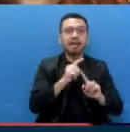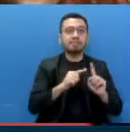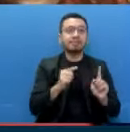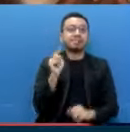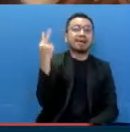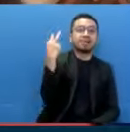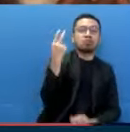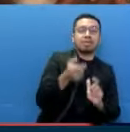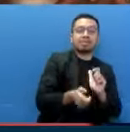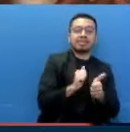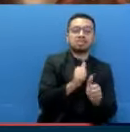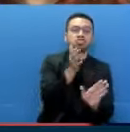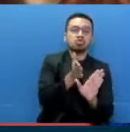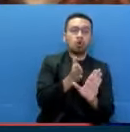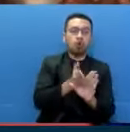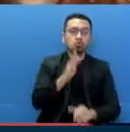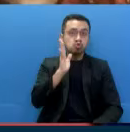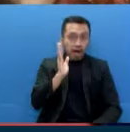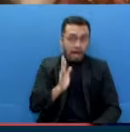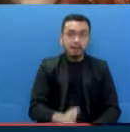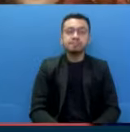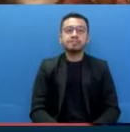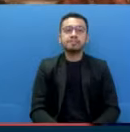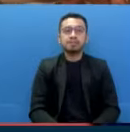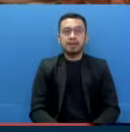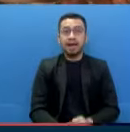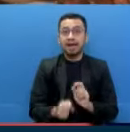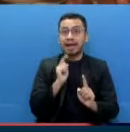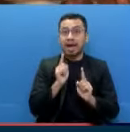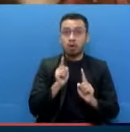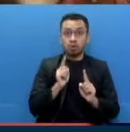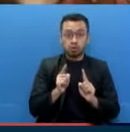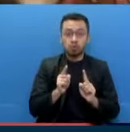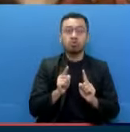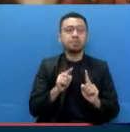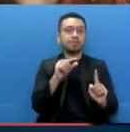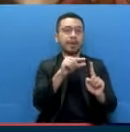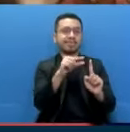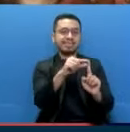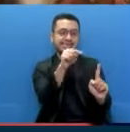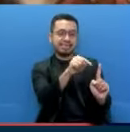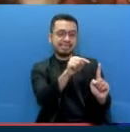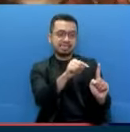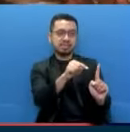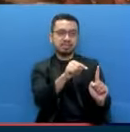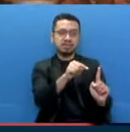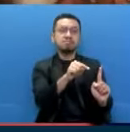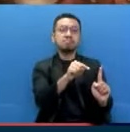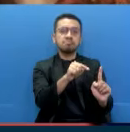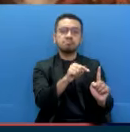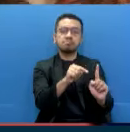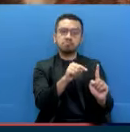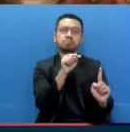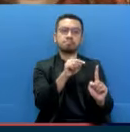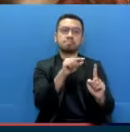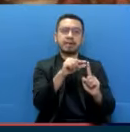psikologi ya Maka kalau misalnya tidak ada indikasi-indikasi bahwa bahwa bahwa pegi itu memiliki misalnya sebagai contoh pribadi